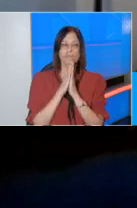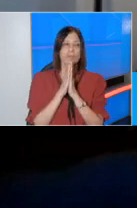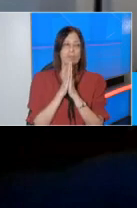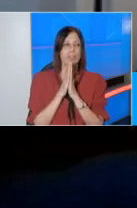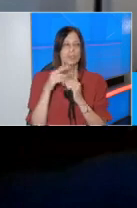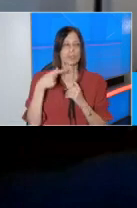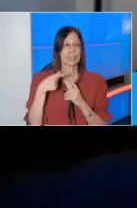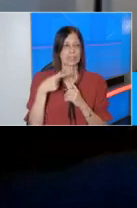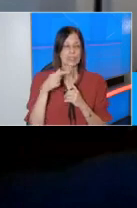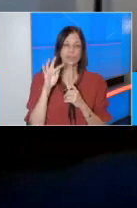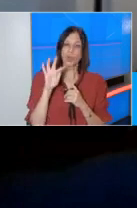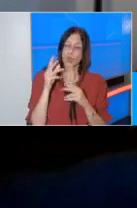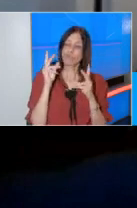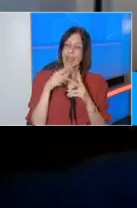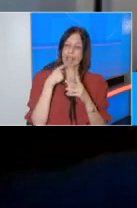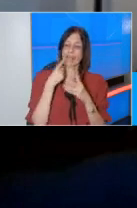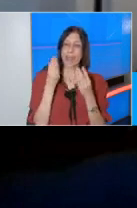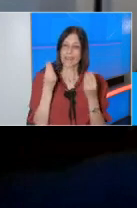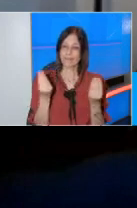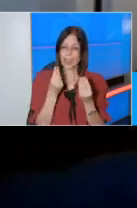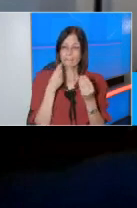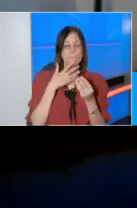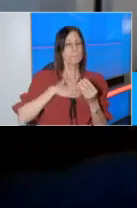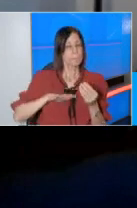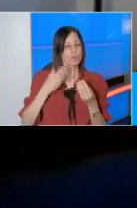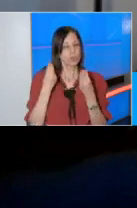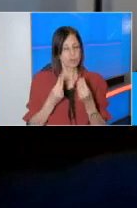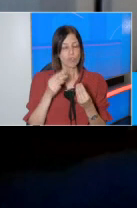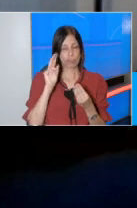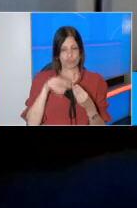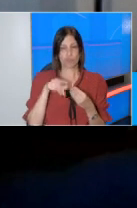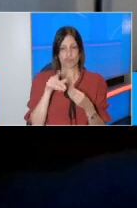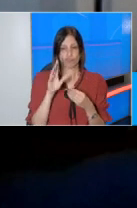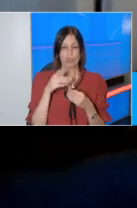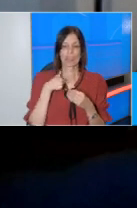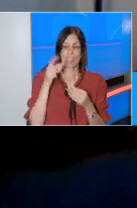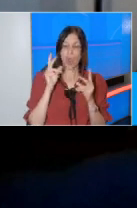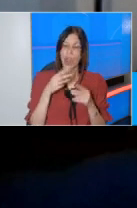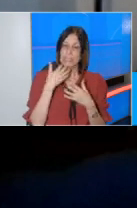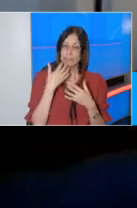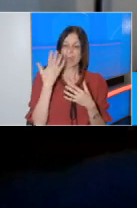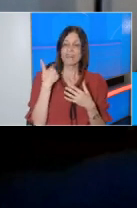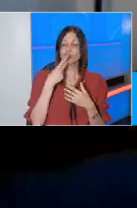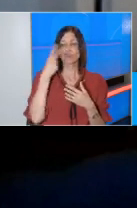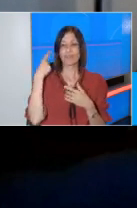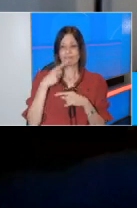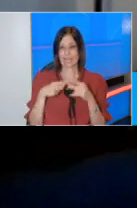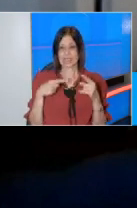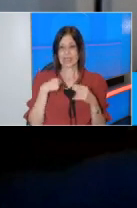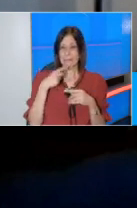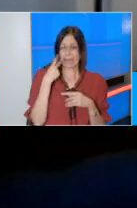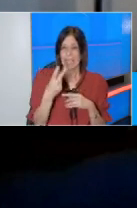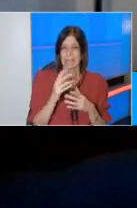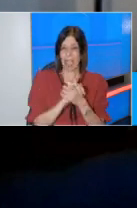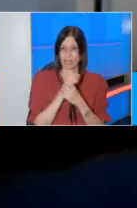טרודו, אפשר להגיד על הרבה דברים, אבל כוונות טובות יש לו. אני יכולה לספר לה שלפני שנתיים חצי, אני ביקרתי את החברים